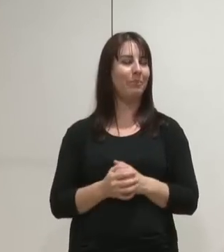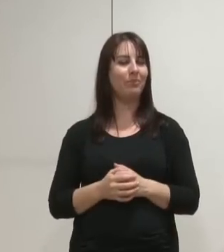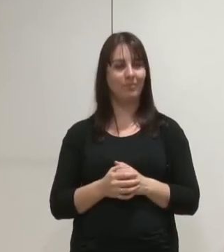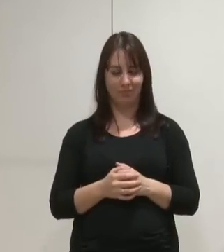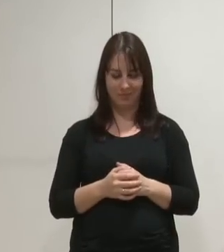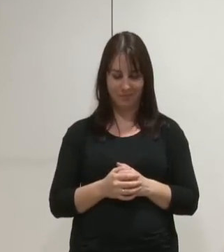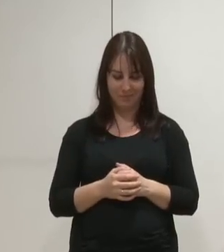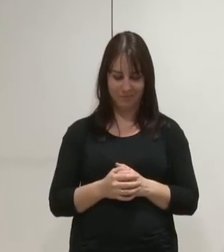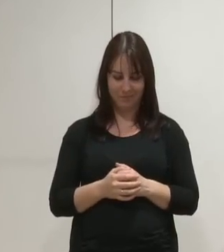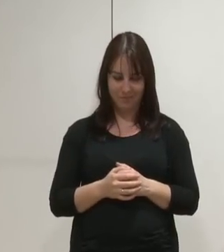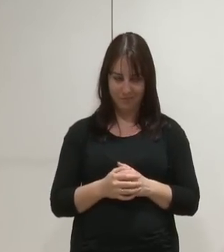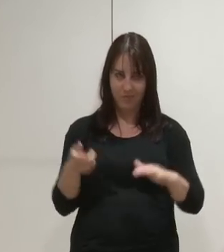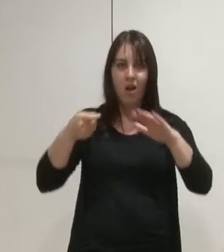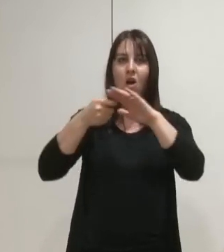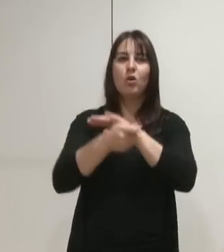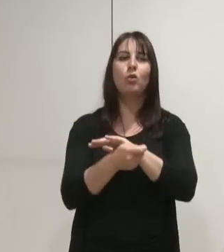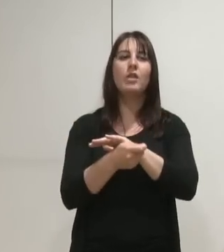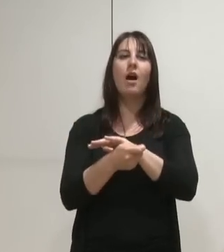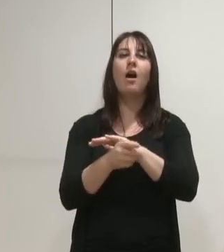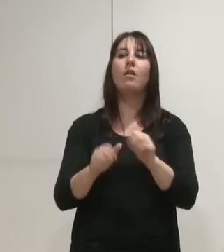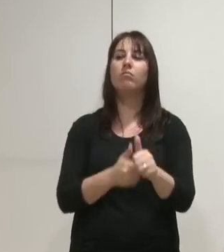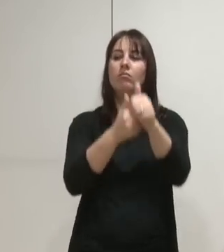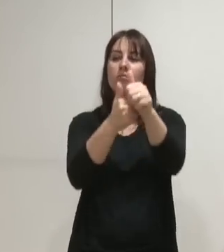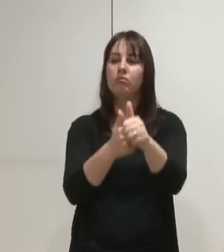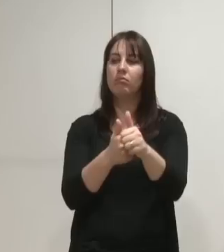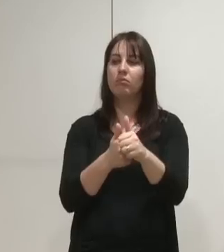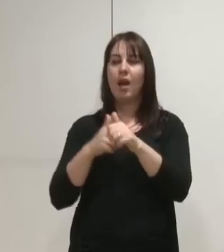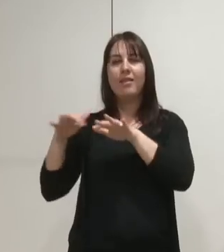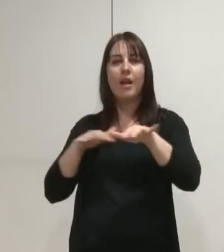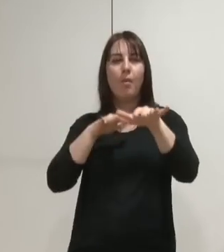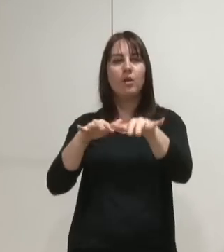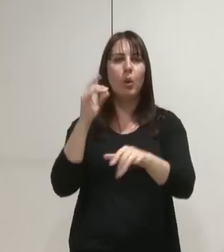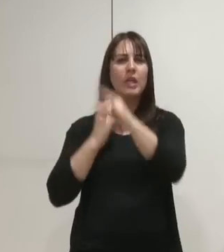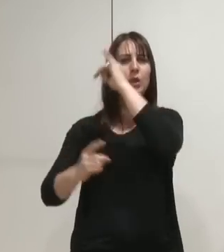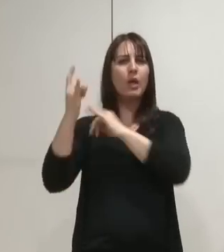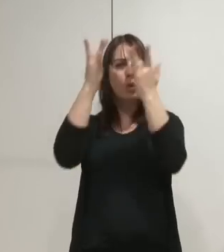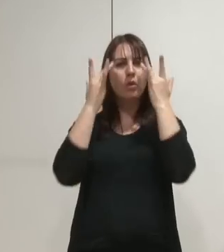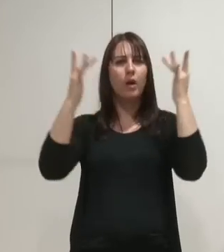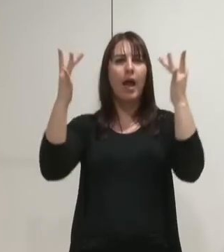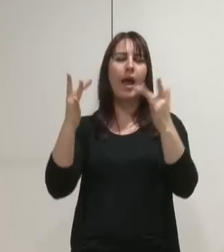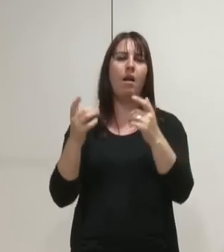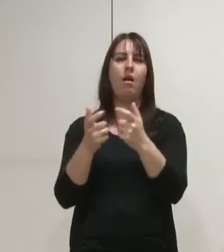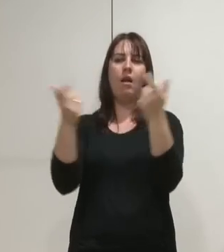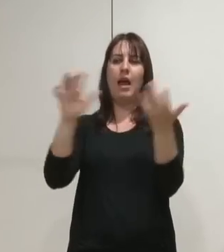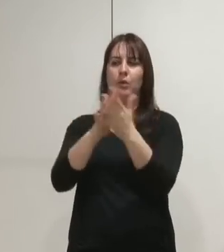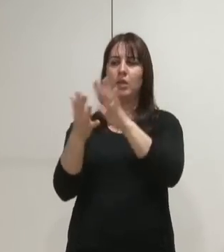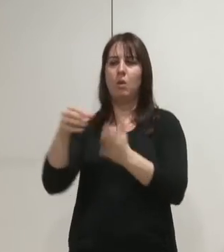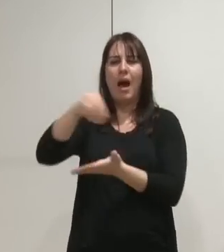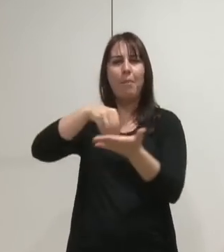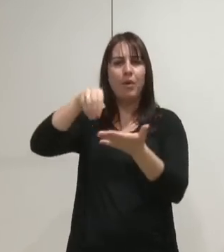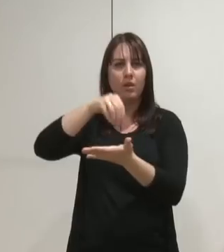sur le soutien financier au projet de déambulation historique et culturelle de l'association Arménie échange et promotion